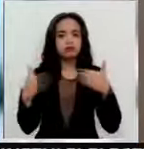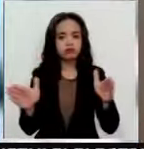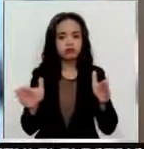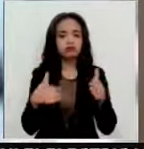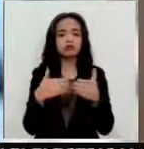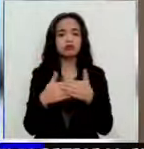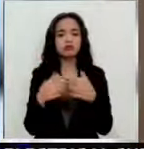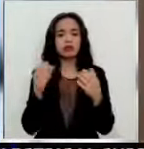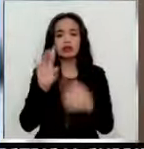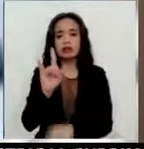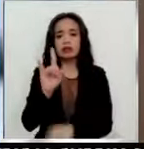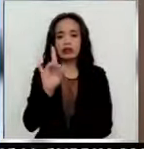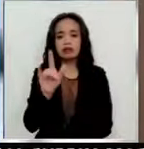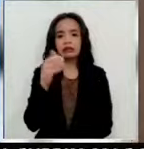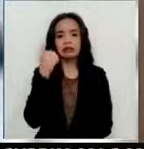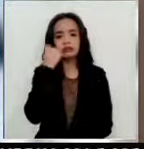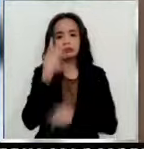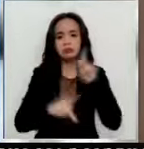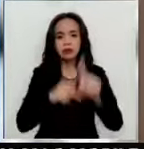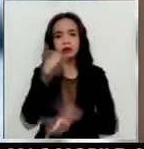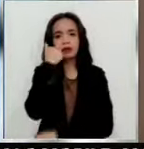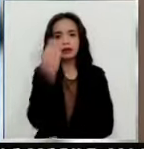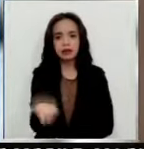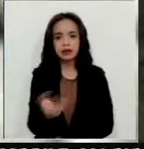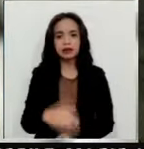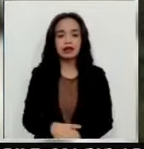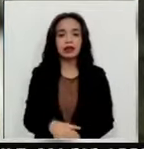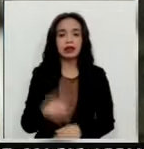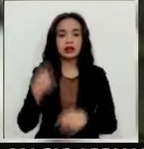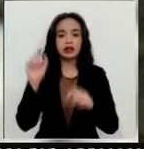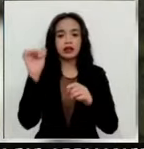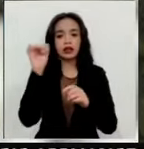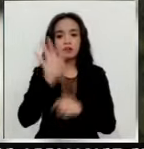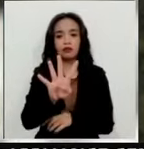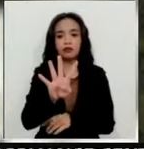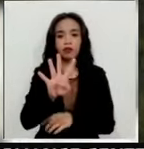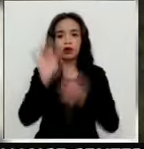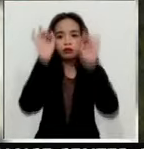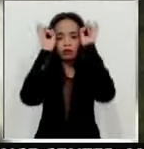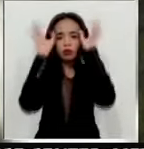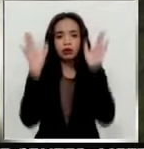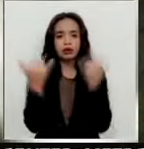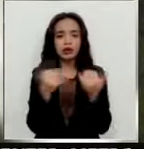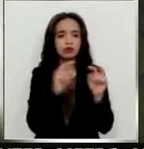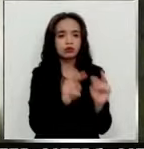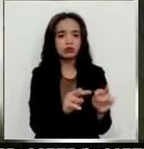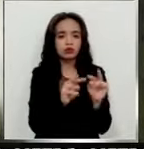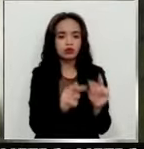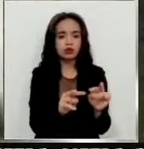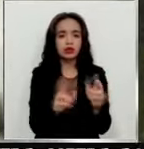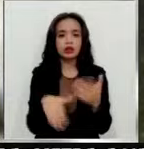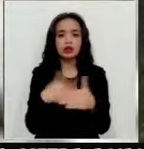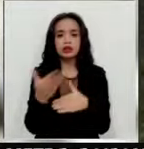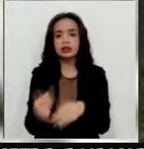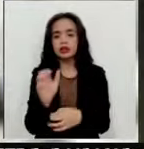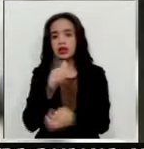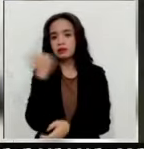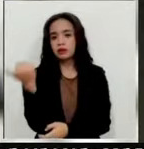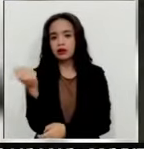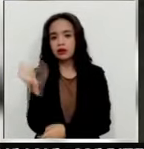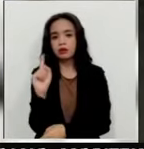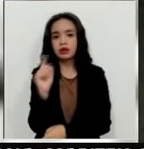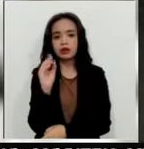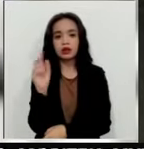namatay sa aksidente. Sa 6 namang critical kahapon, 4 pa ang masusing tinututukan habang nasa maayos na kondisyon naman ang 2